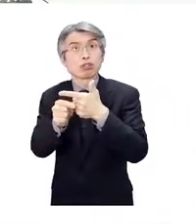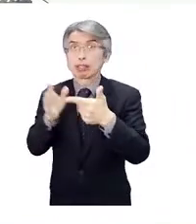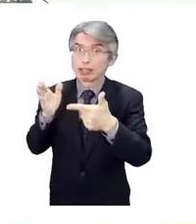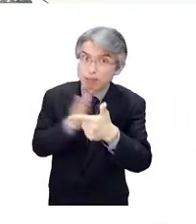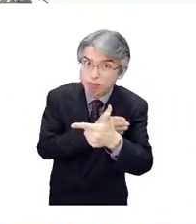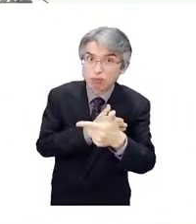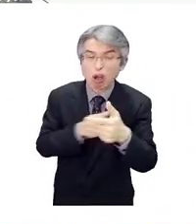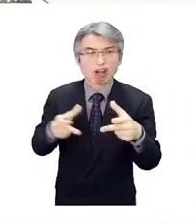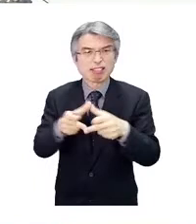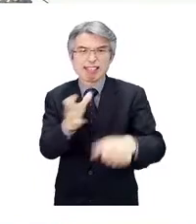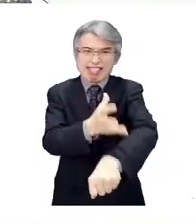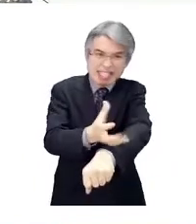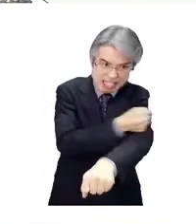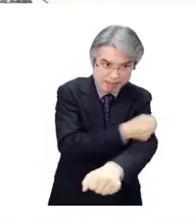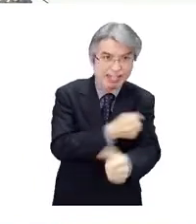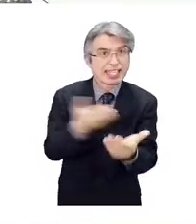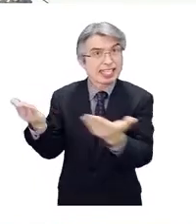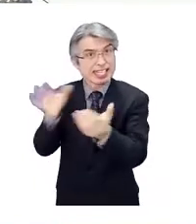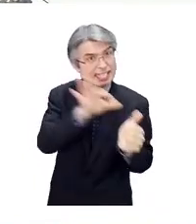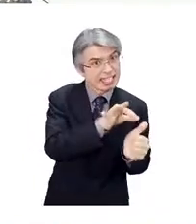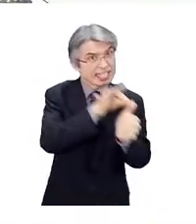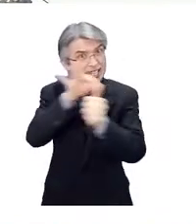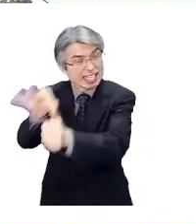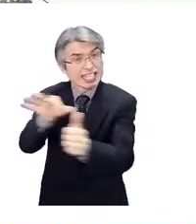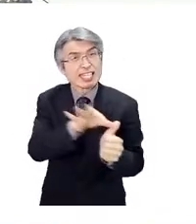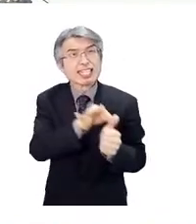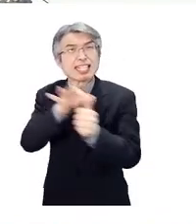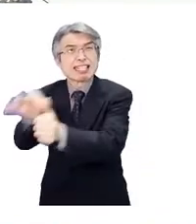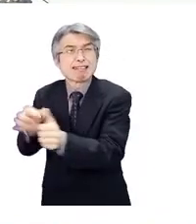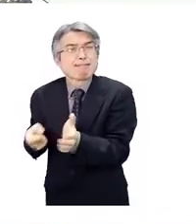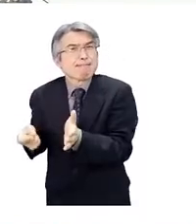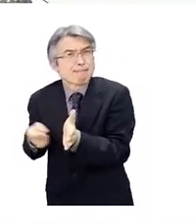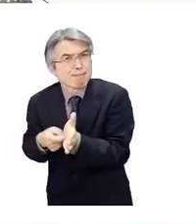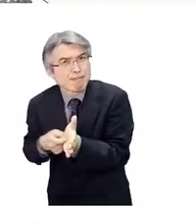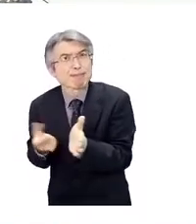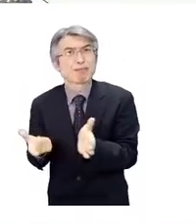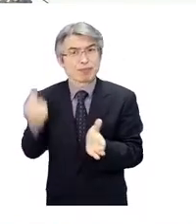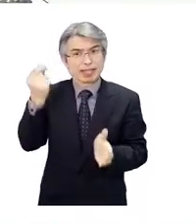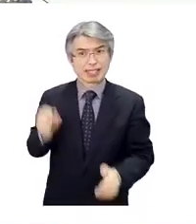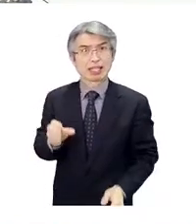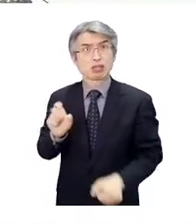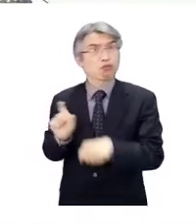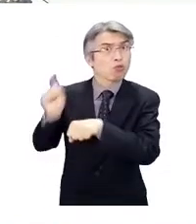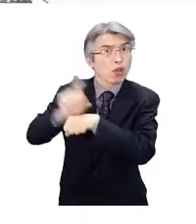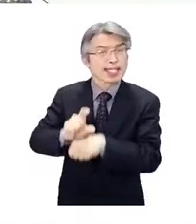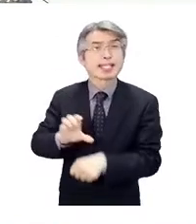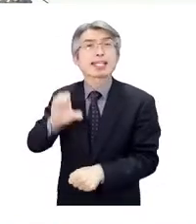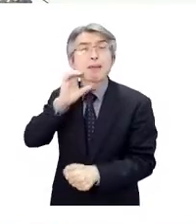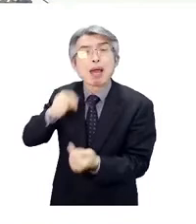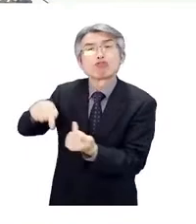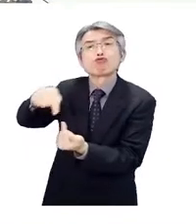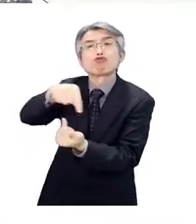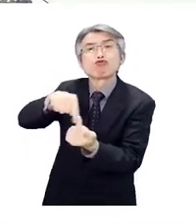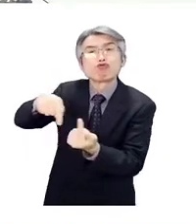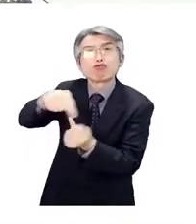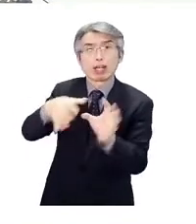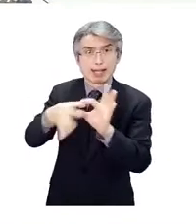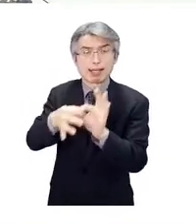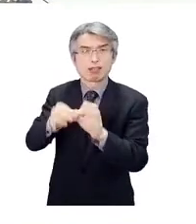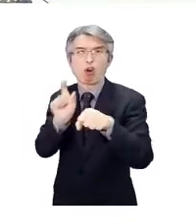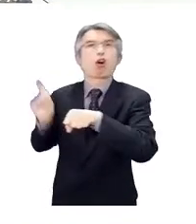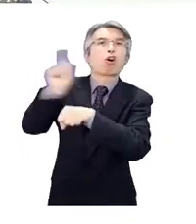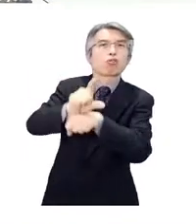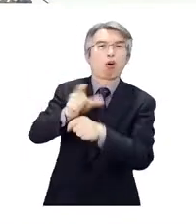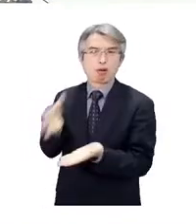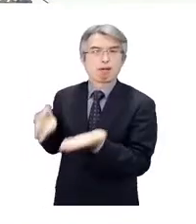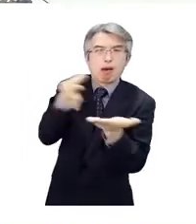중증장애인 채용 카페에 대해서 기존에 담당했던 부분이 아닌 카페 운영과 관련된 부분에 대해서도 긴급적인 추가 지원을 진행할